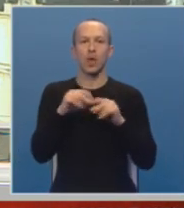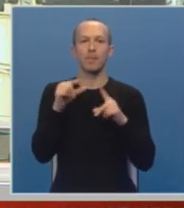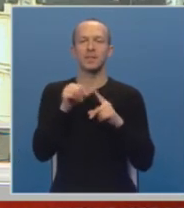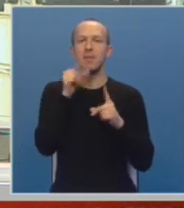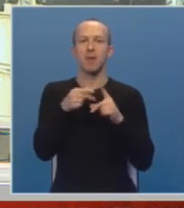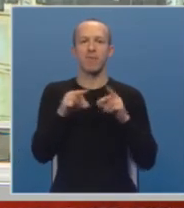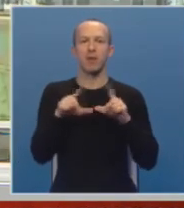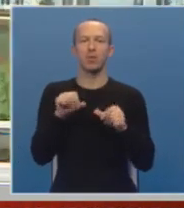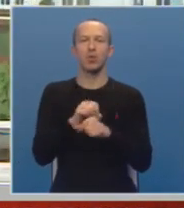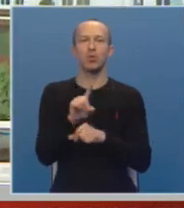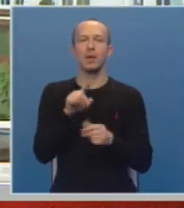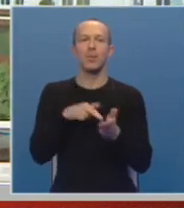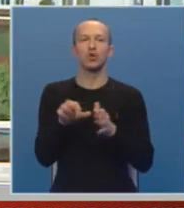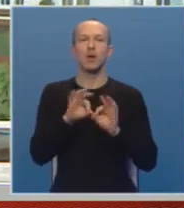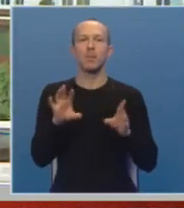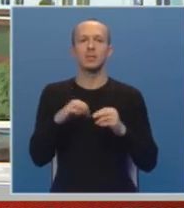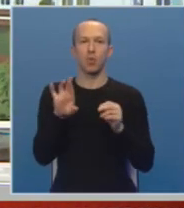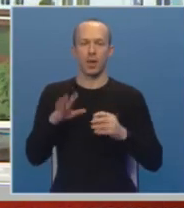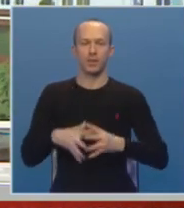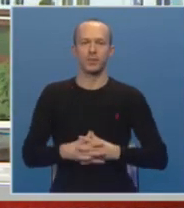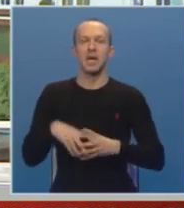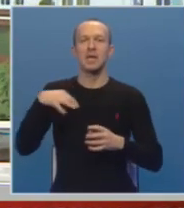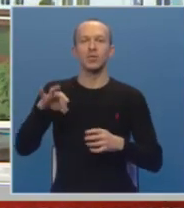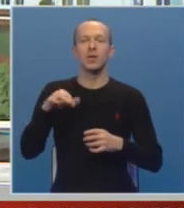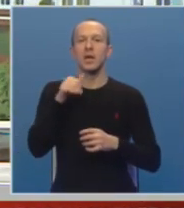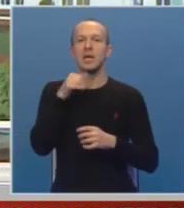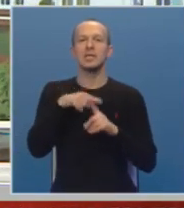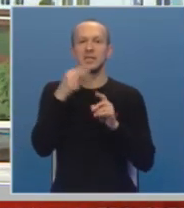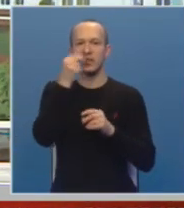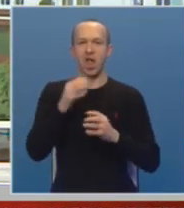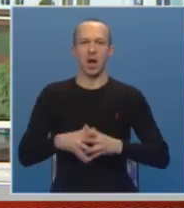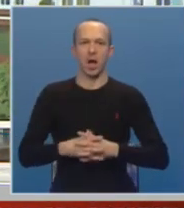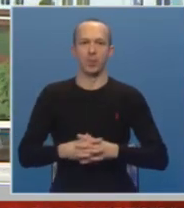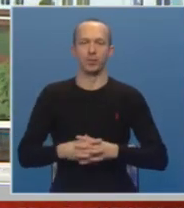Petra i Pavla u Doboju ne prođe bez Voje, zvonara ili crkvenjaka.